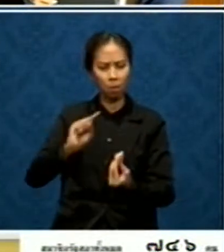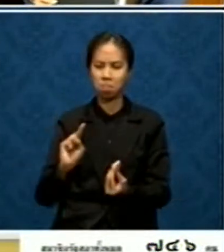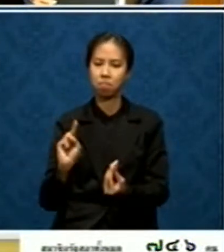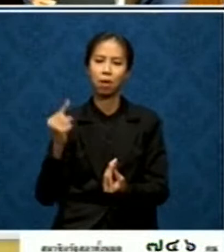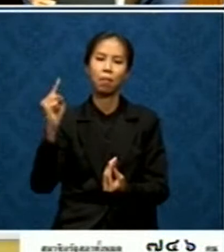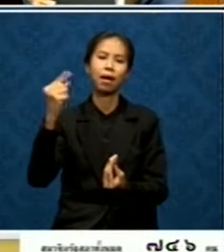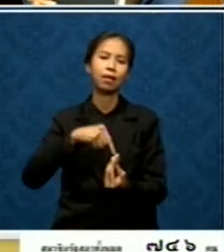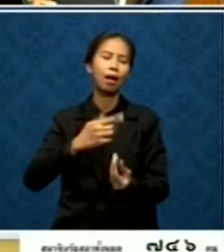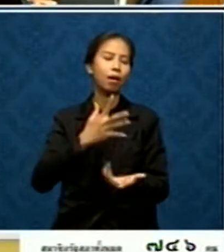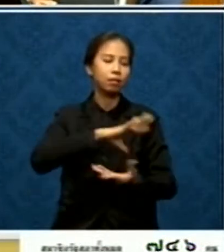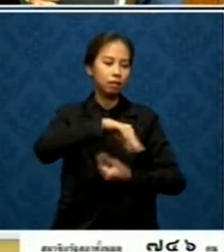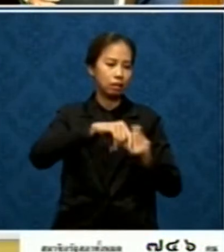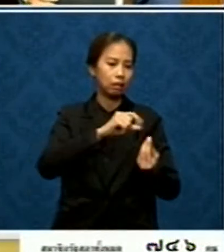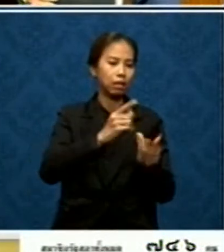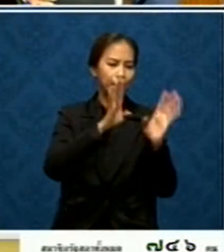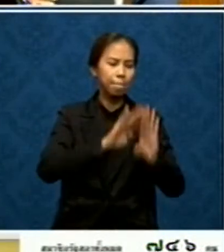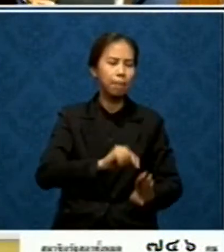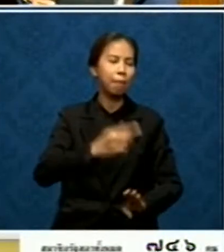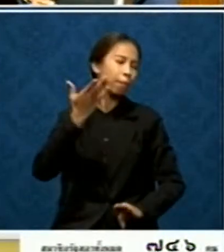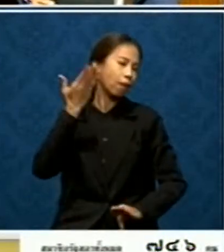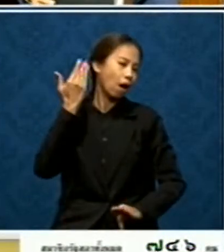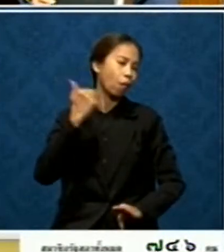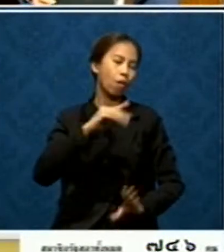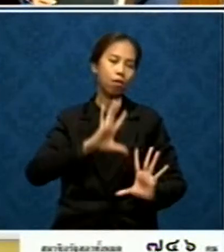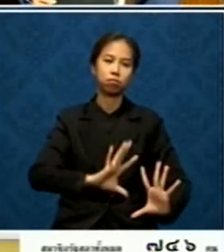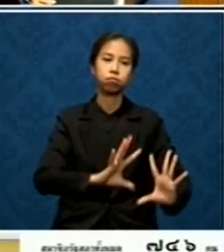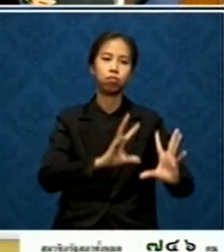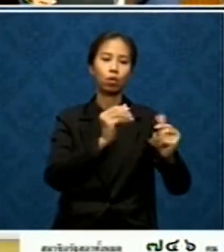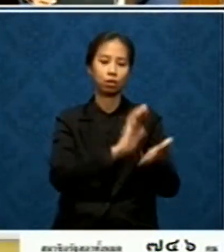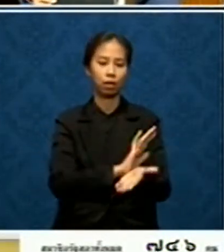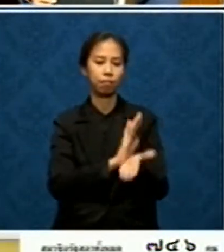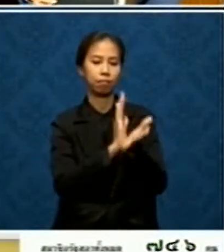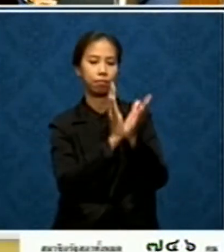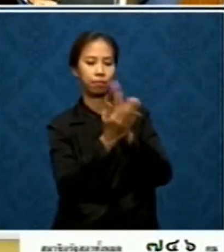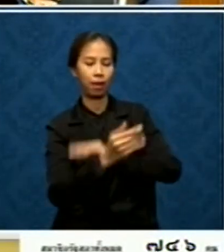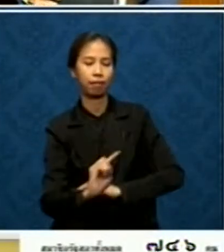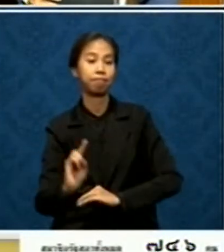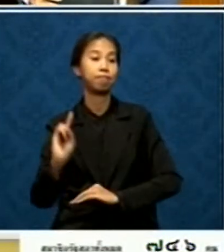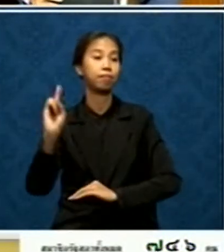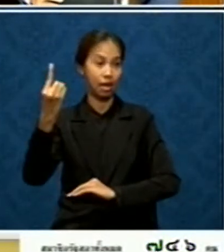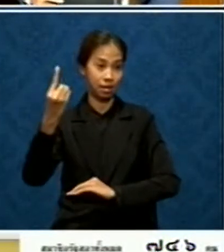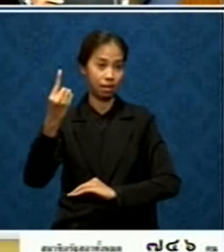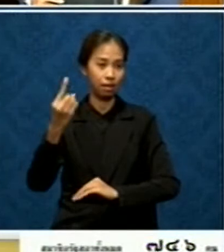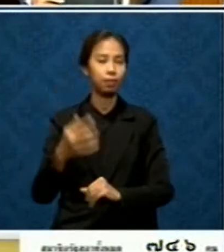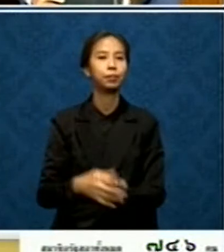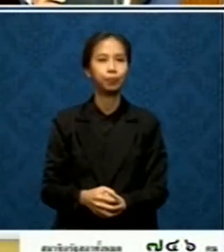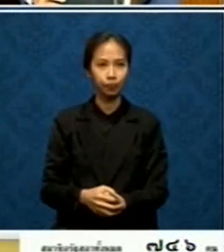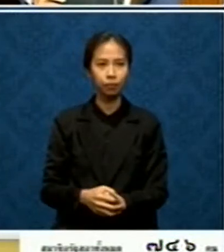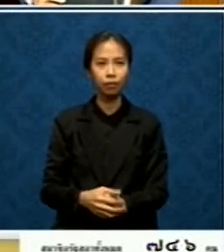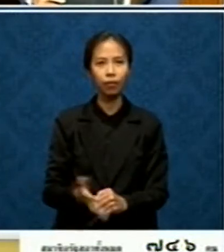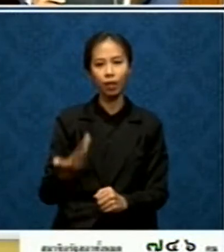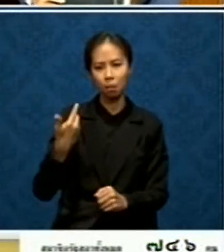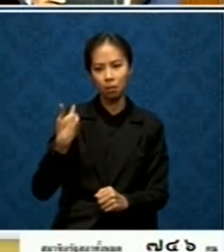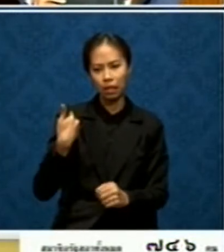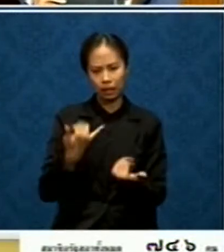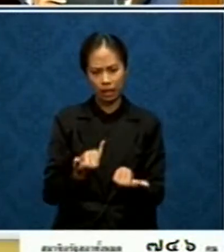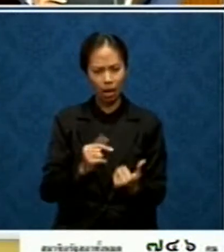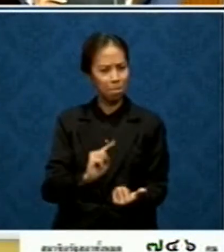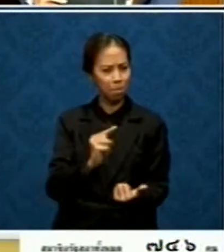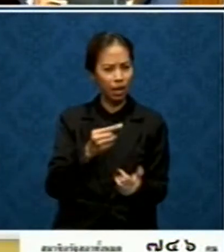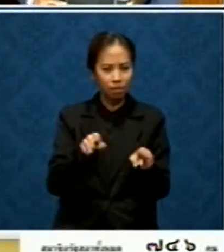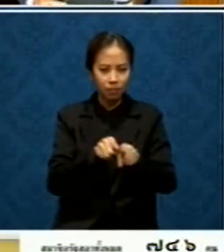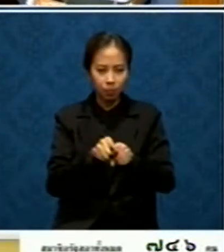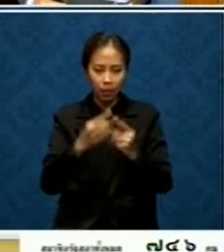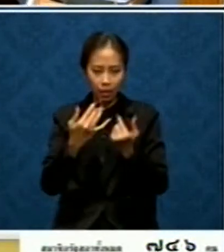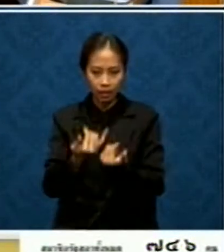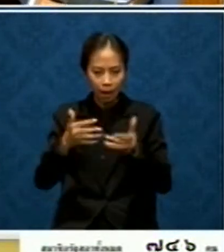ลังสิ้นสุดลงและได้เปลี่ยนเป็นเศรษฐกิจโลกแบบแบ่งขั้วซึ่งจะเป็นความท้าทายใหม่ของการเปิด